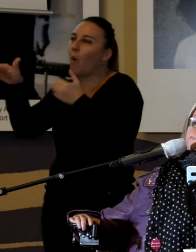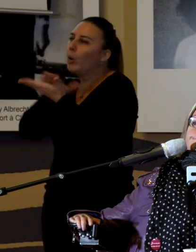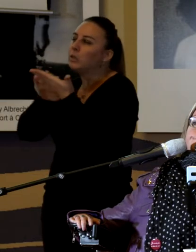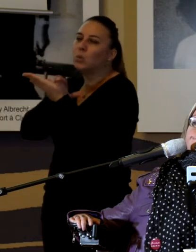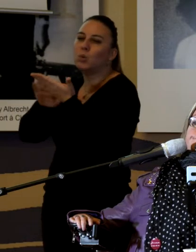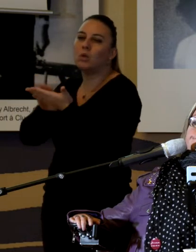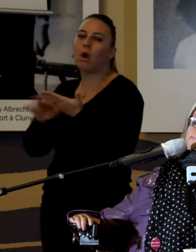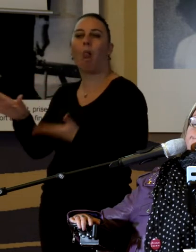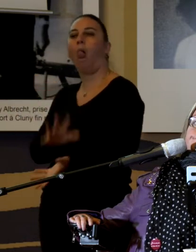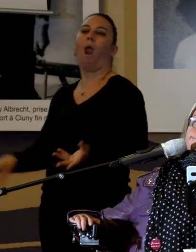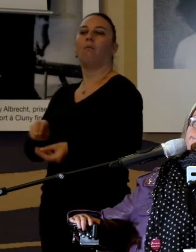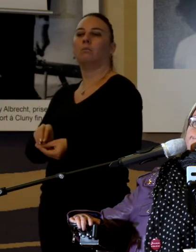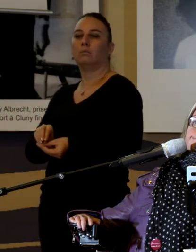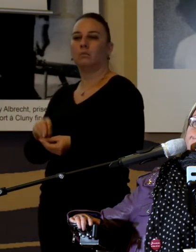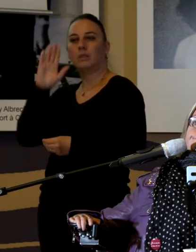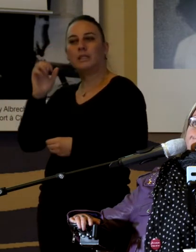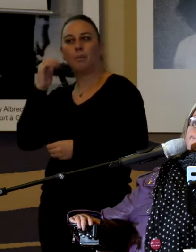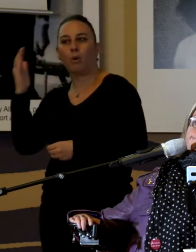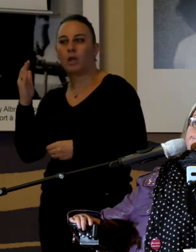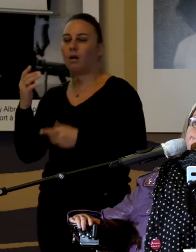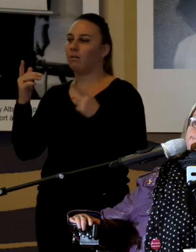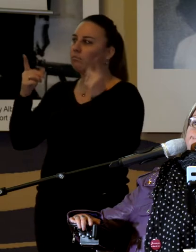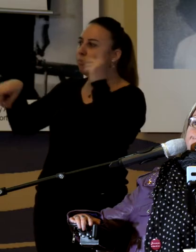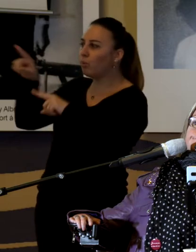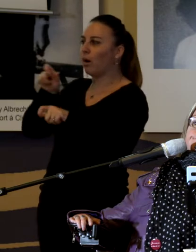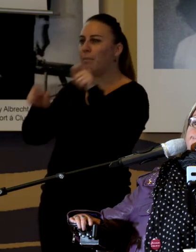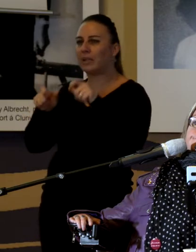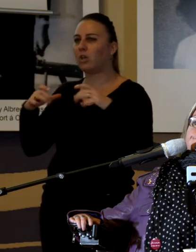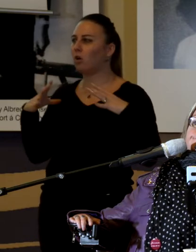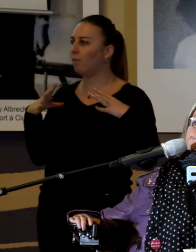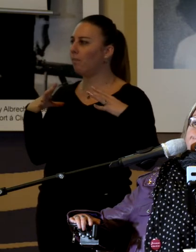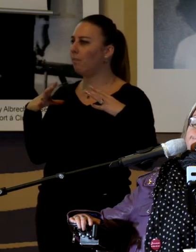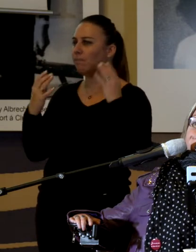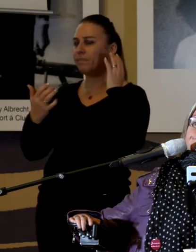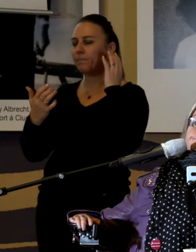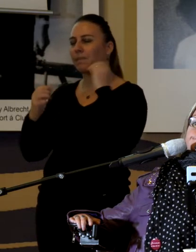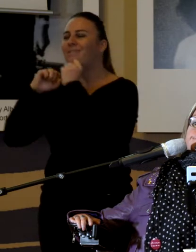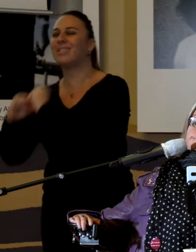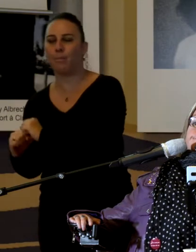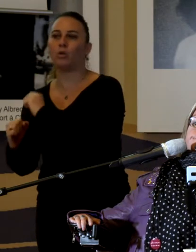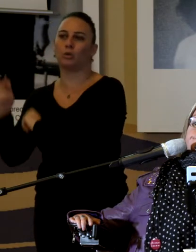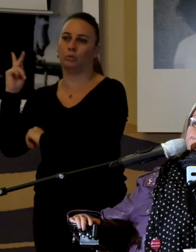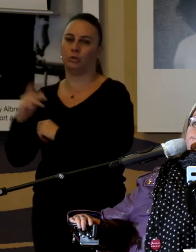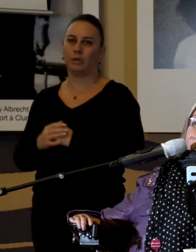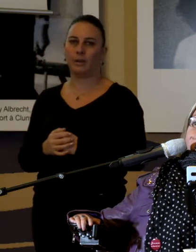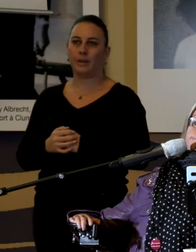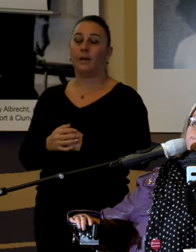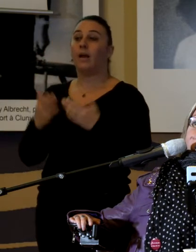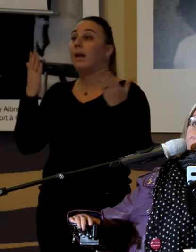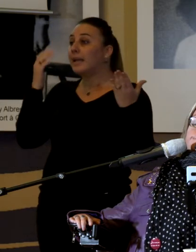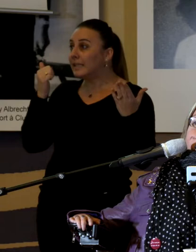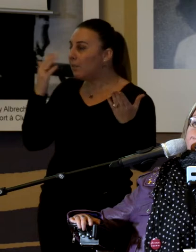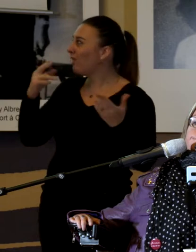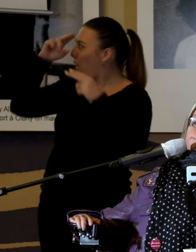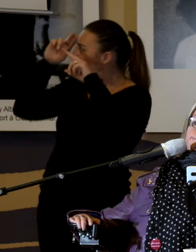pour organiser la dépendance et la domination de ces personnes. Et ce qui est un peu ennuyeux, c'est que cette histoire et cette